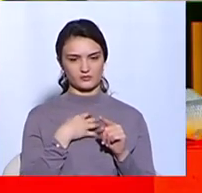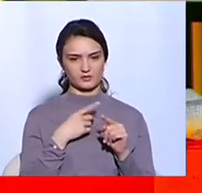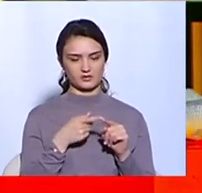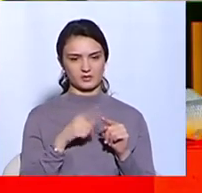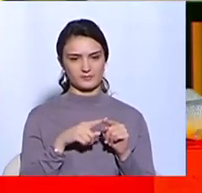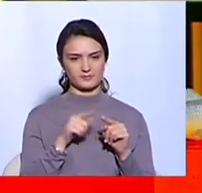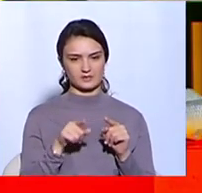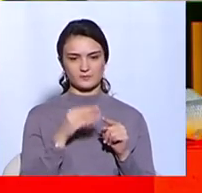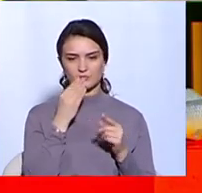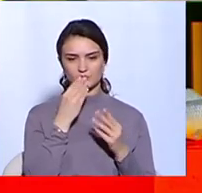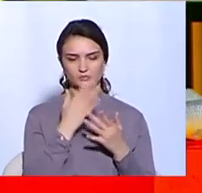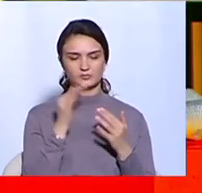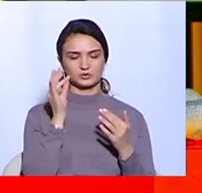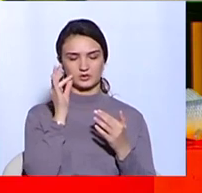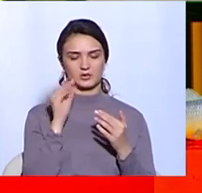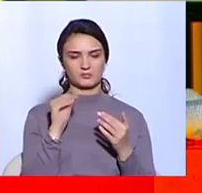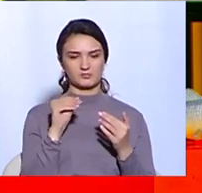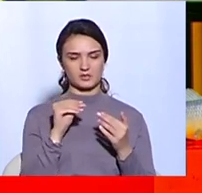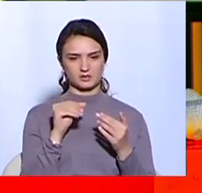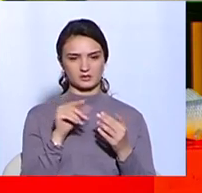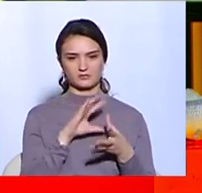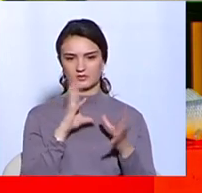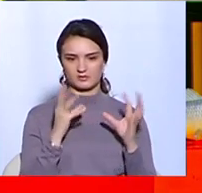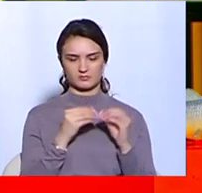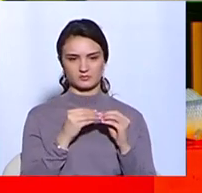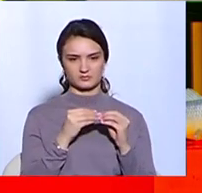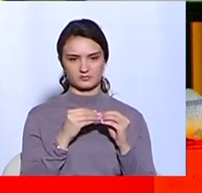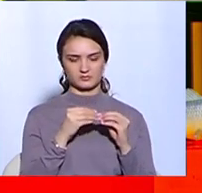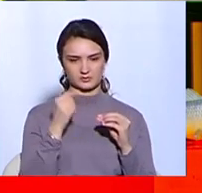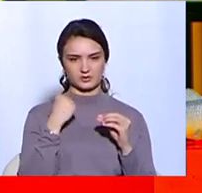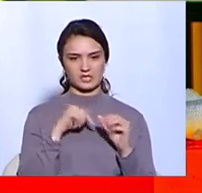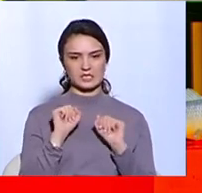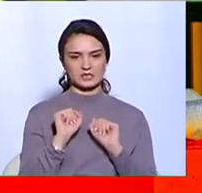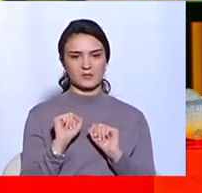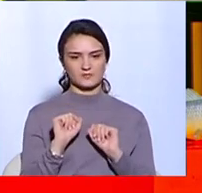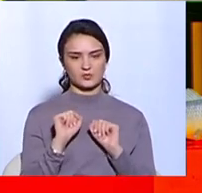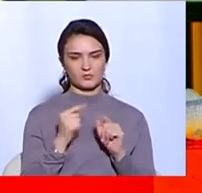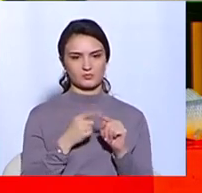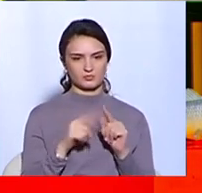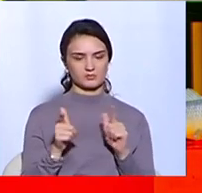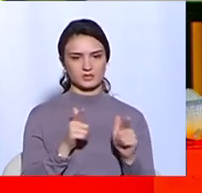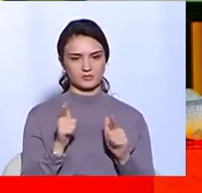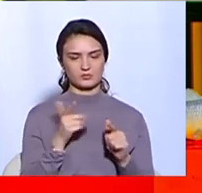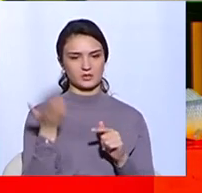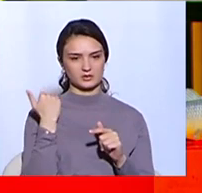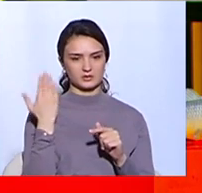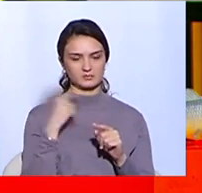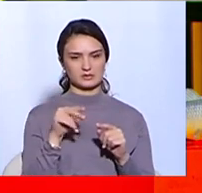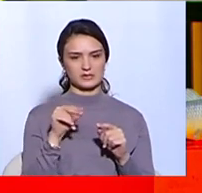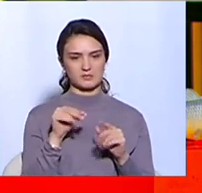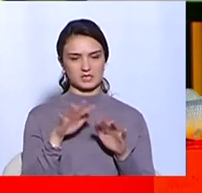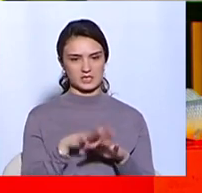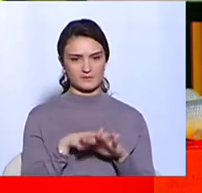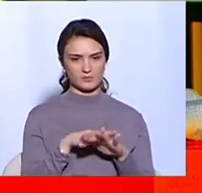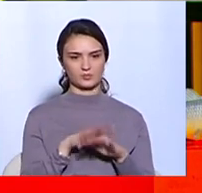ხოლო აი ეს პროდუქტები, შაქარი, მარილი და სოდა კონსერვაციის ფუნქციას ასრულებს, ამიტომ მზადდებოდა ძირითადად